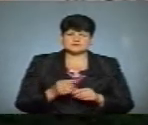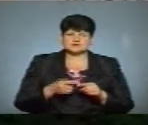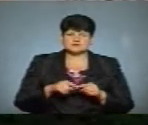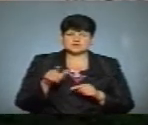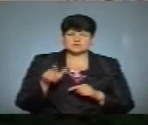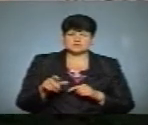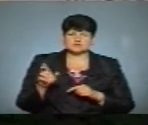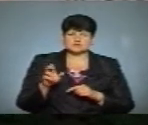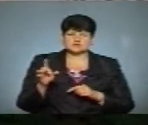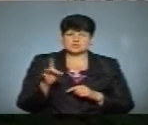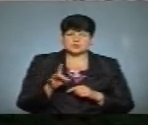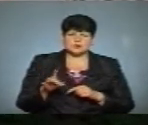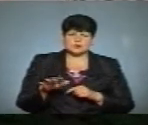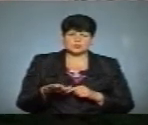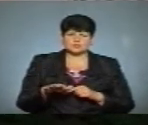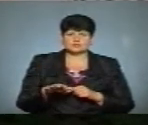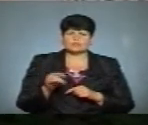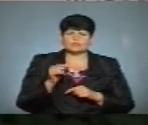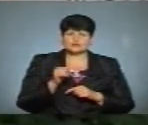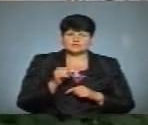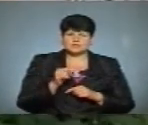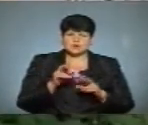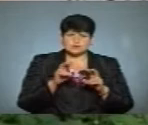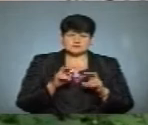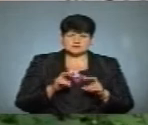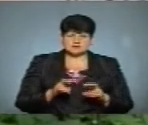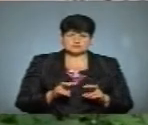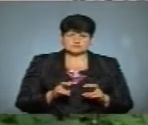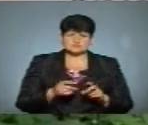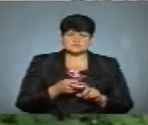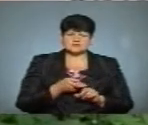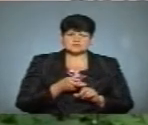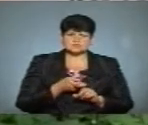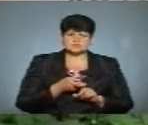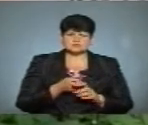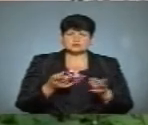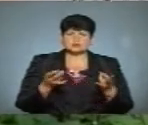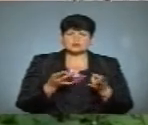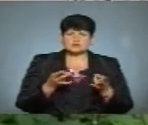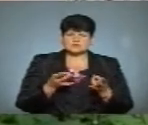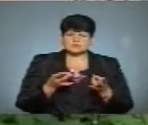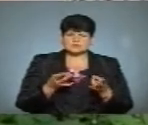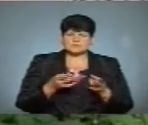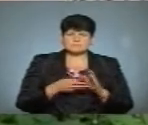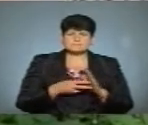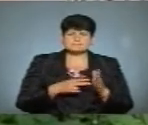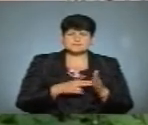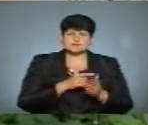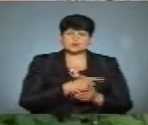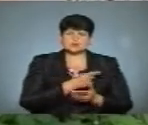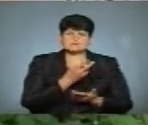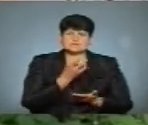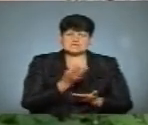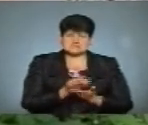з Бережанського району. Вона обстежувалася в зв'язку з необхідністю планової